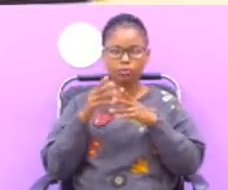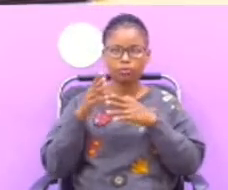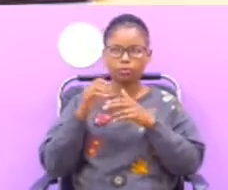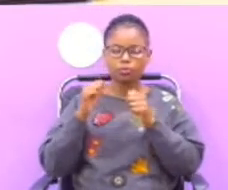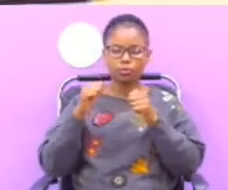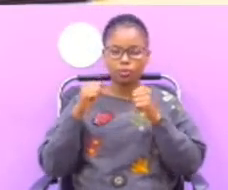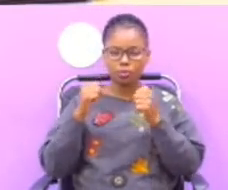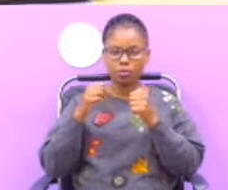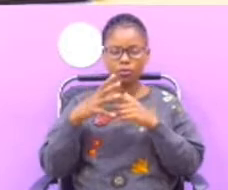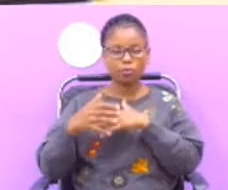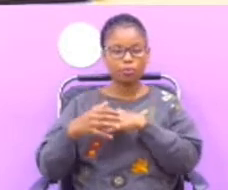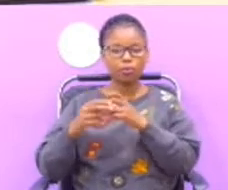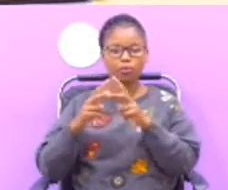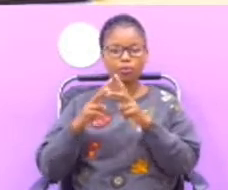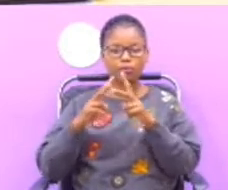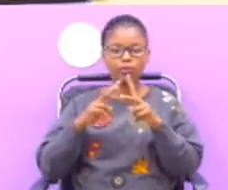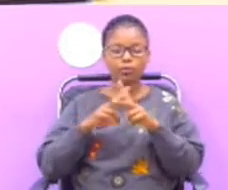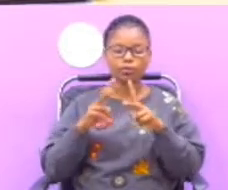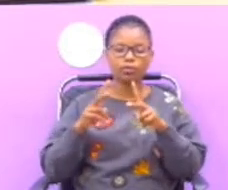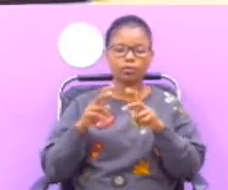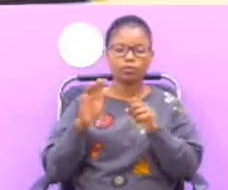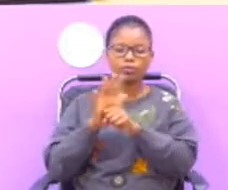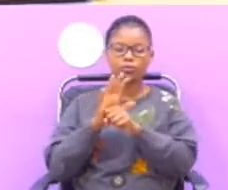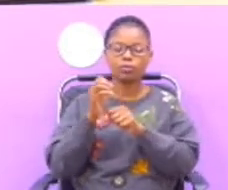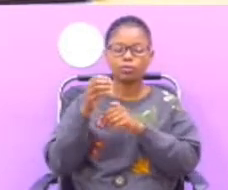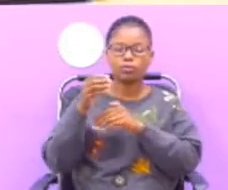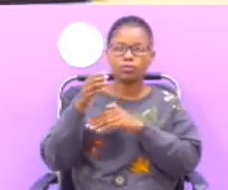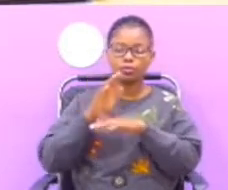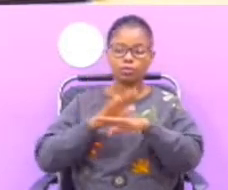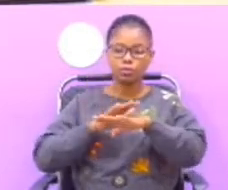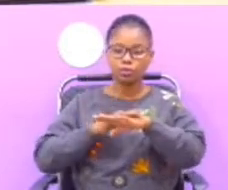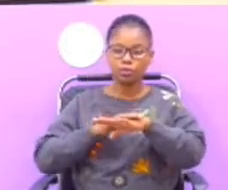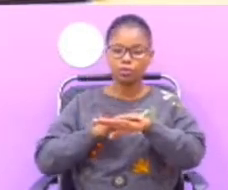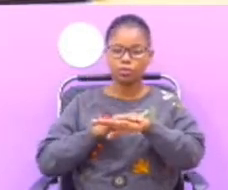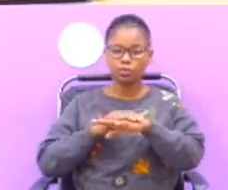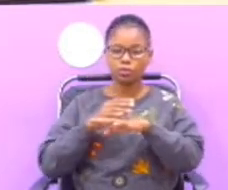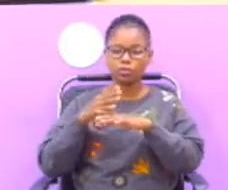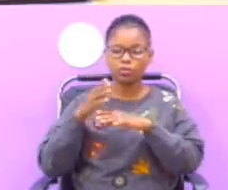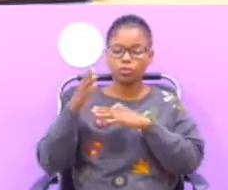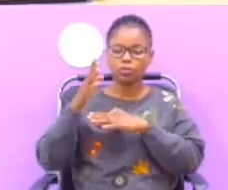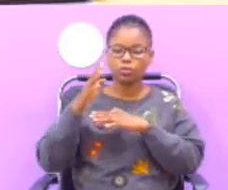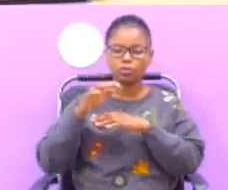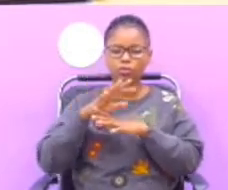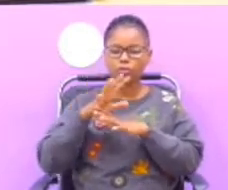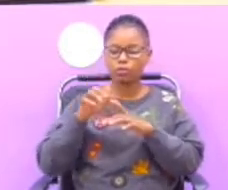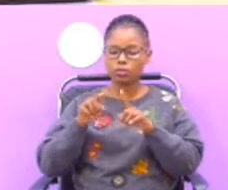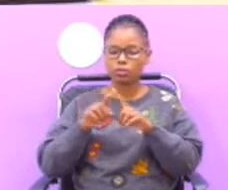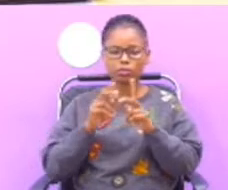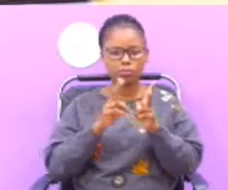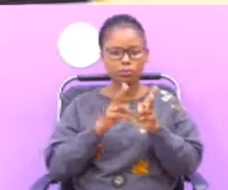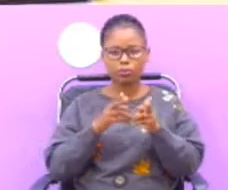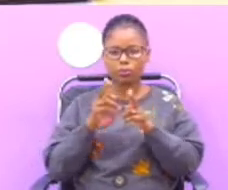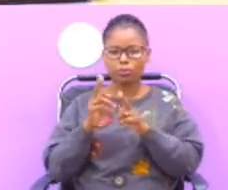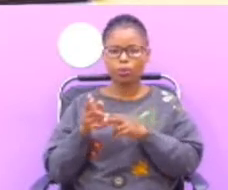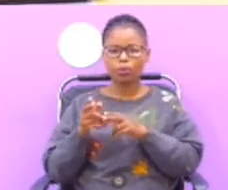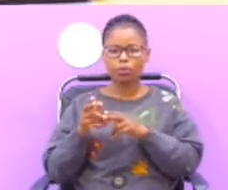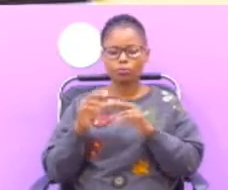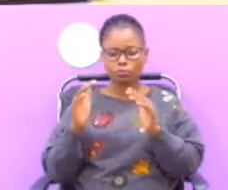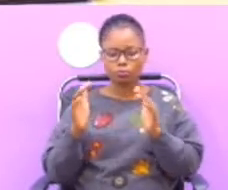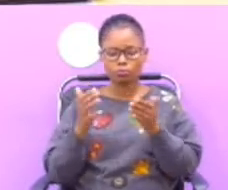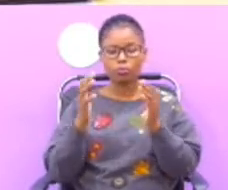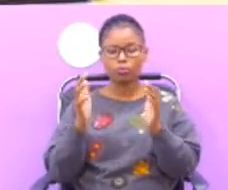ũrĩa ũrathimanaga amũiyũrie na wega wake na ũtugi wake. Ti ũndũ wa kawaida gũcokanĩrĩrio ni